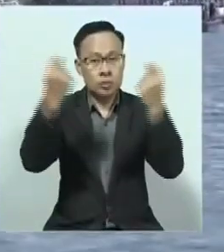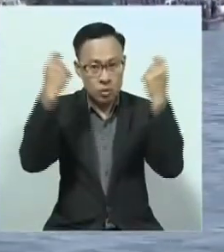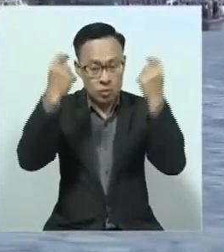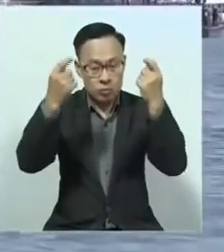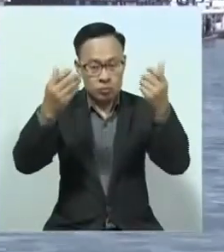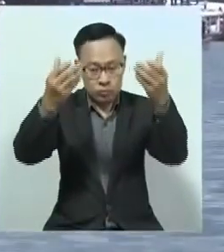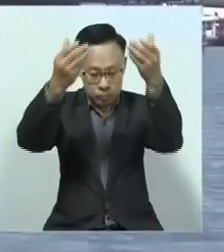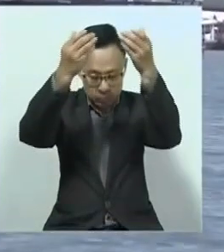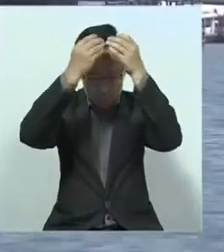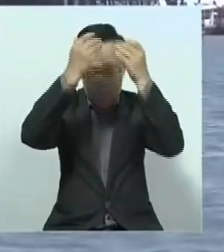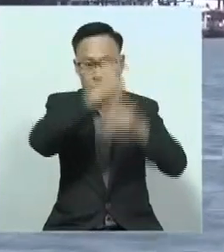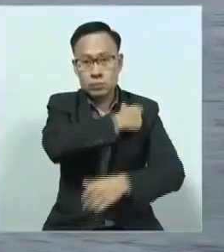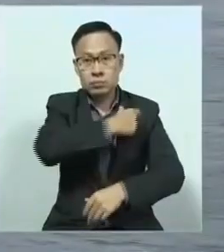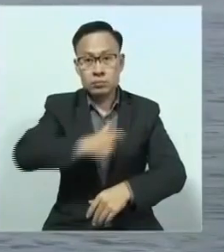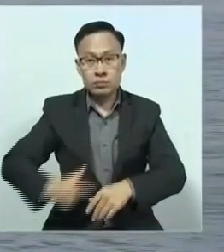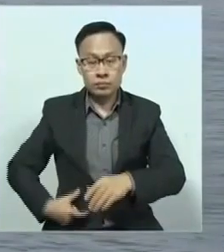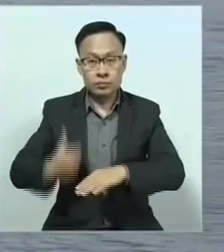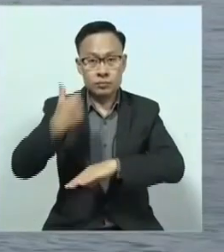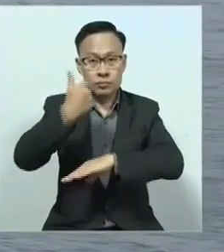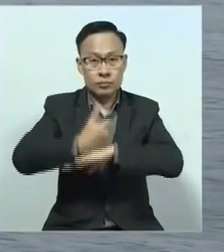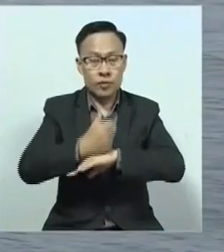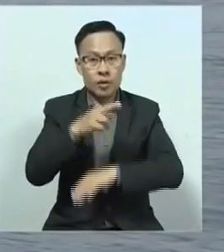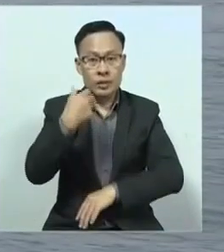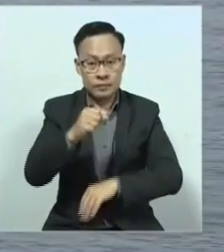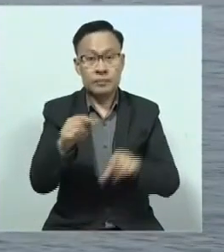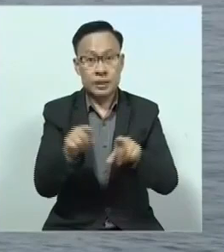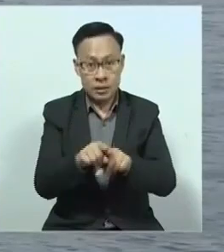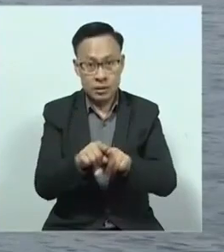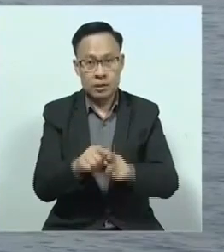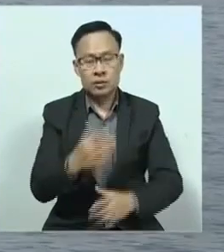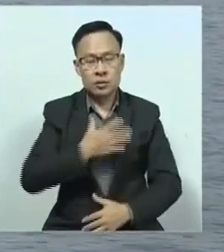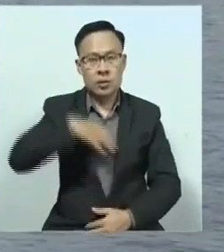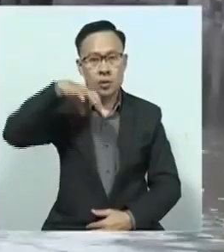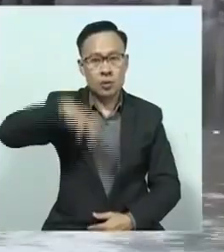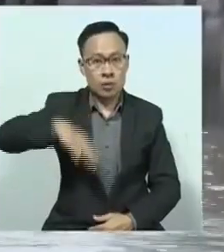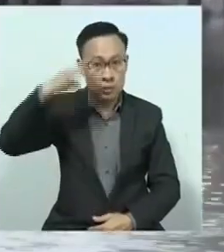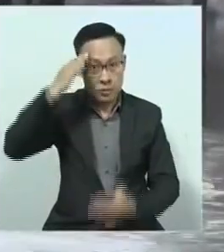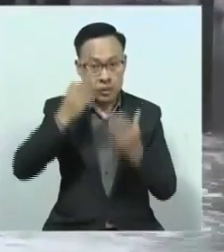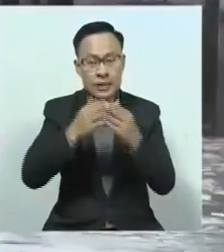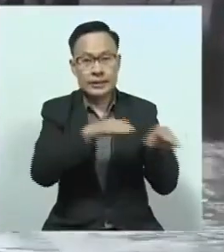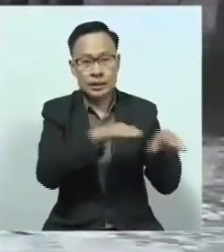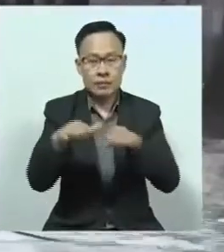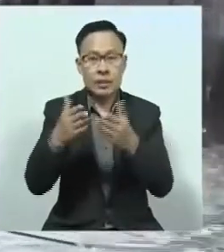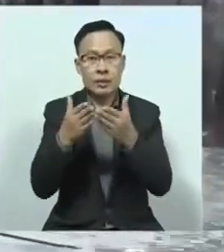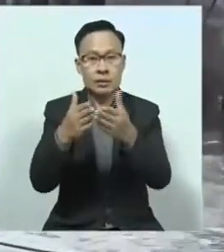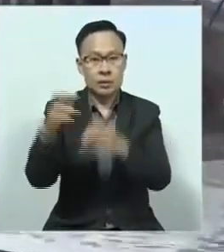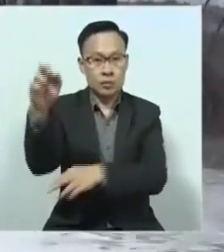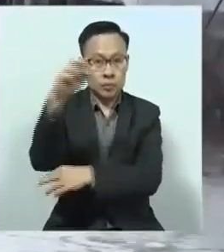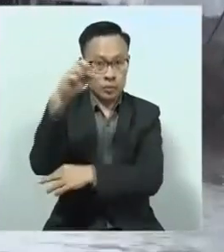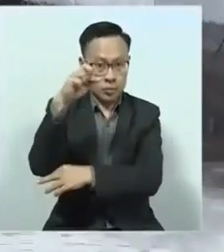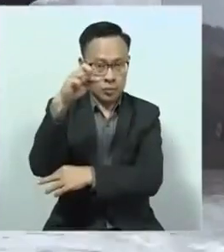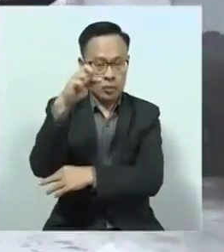ราก็งานมอบภารกิจให้เตรียมเรือให้พระที่นั่งสุพรรณหง ส์ค่ะ ไปเทียบ